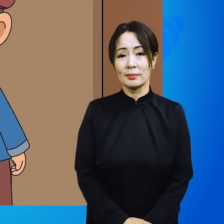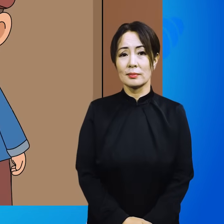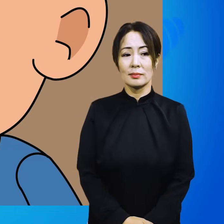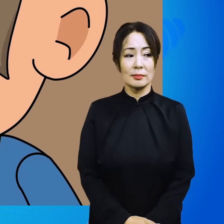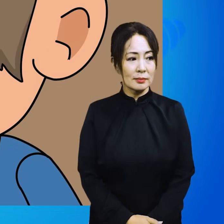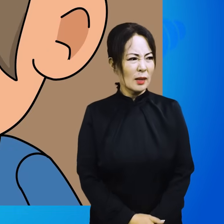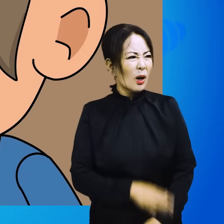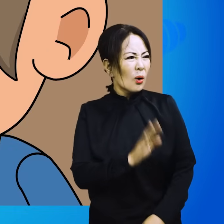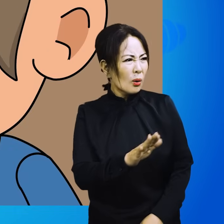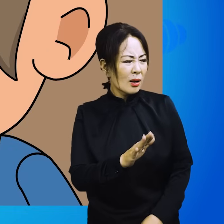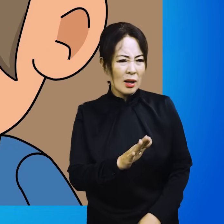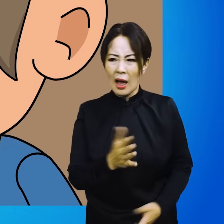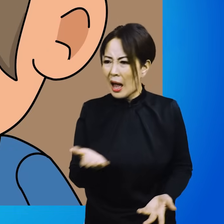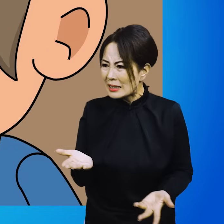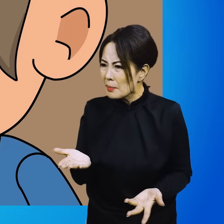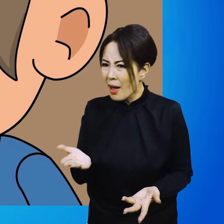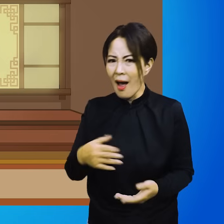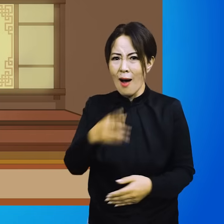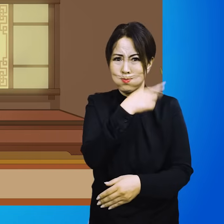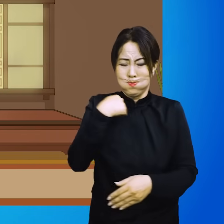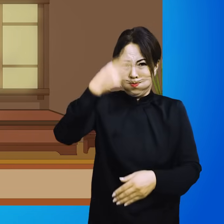Хүй, манай хааны хүү хайчж ба.